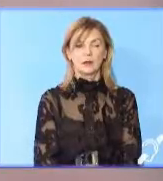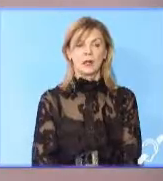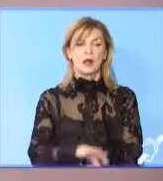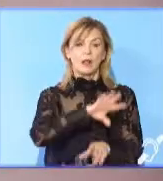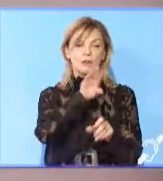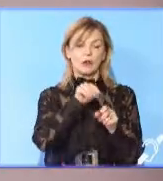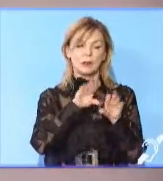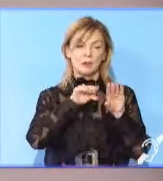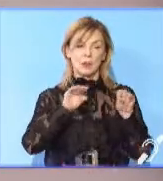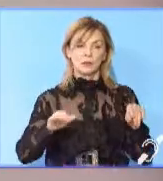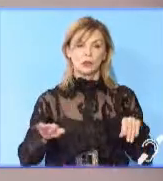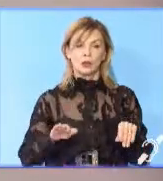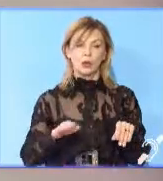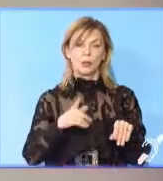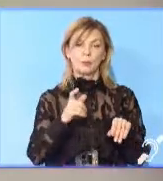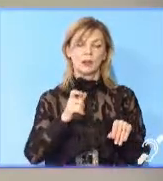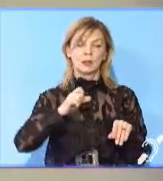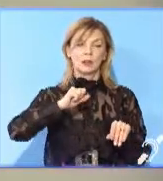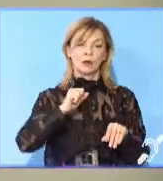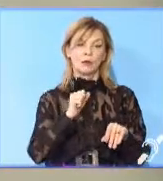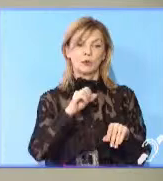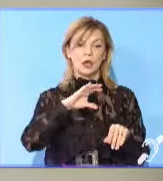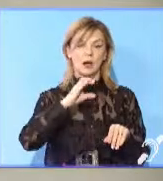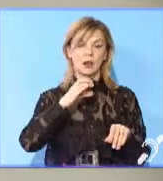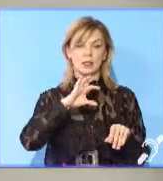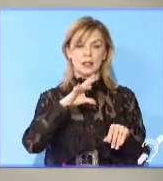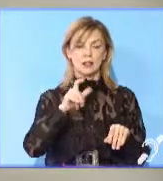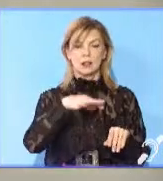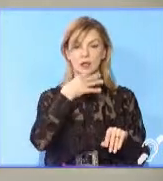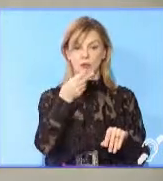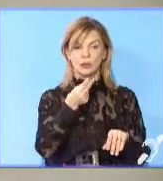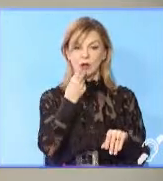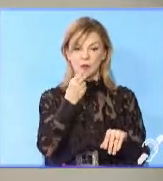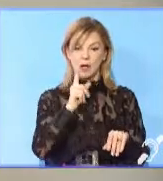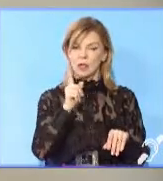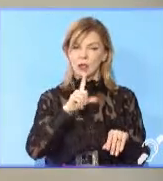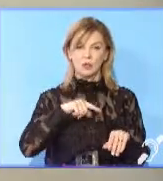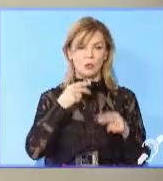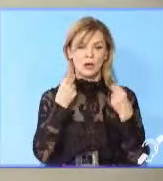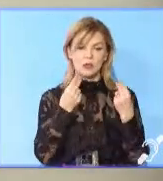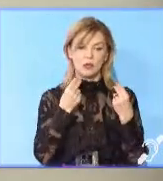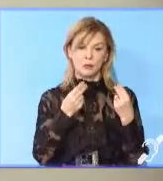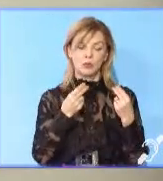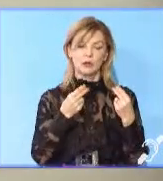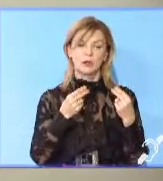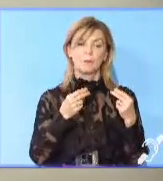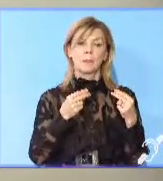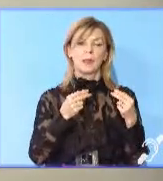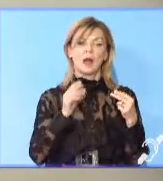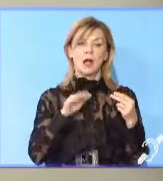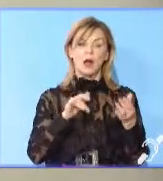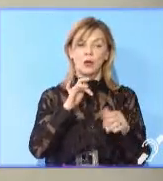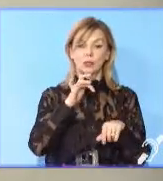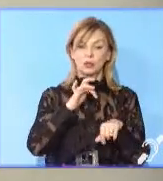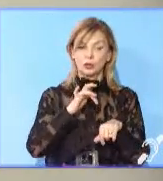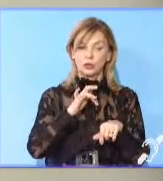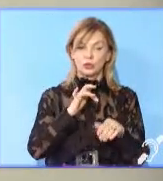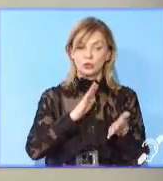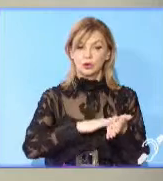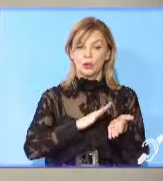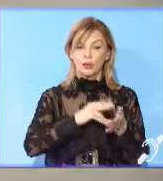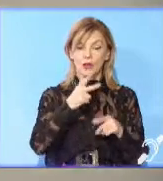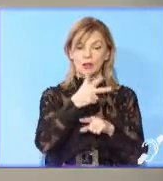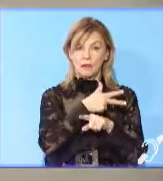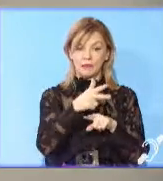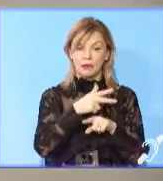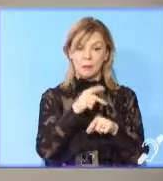Părinții mai multor copii din Căzănești susțin că mâncarea pe care cei mici au primit-o la școală este stricată. Au și dovada filmată, insecte într-un sandviș pe care copilul l-a